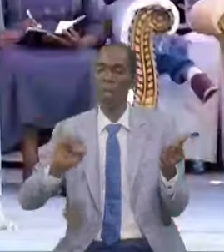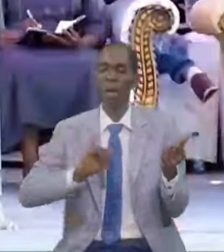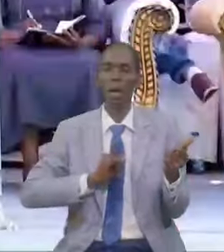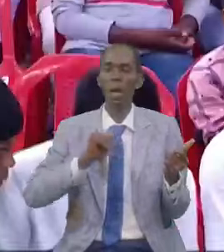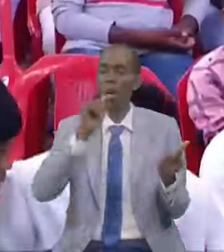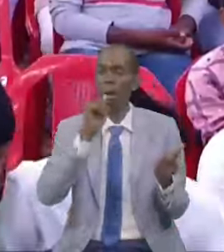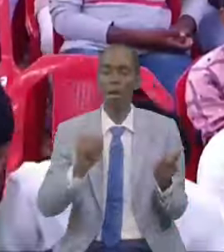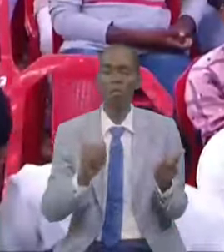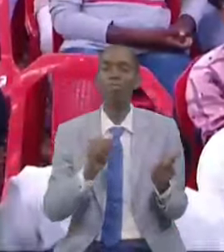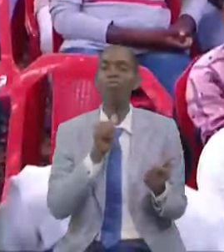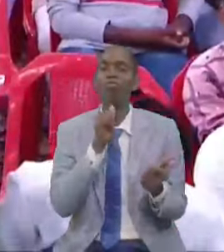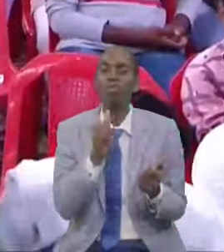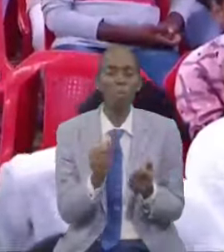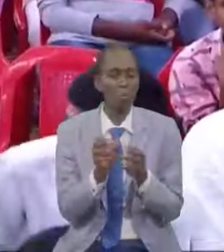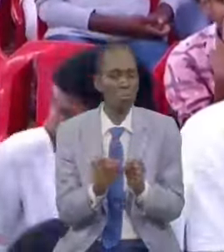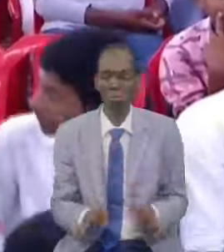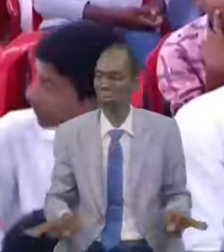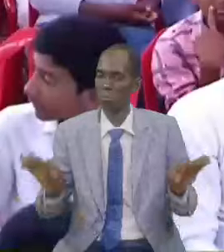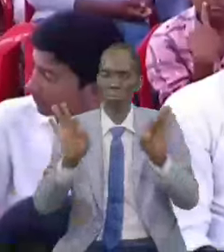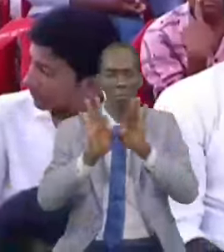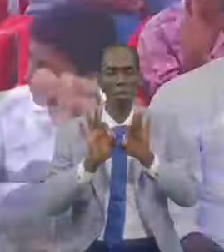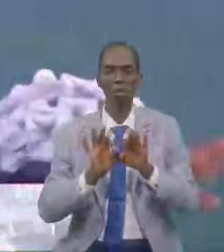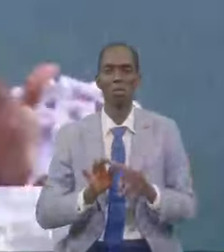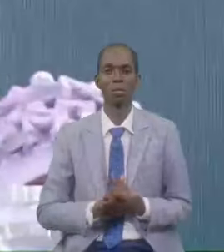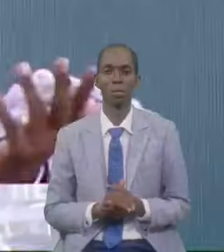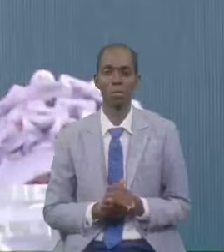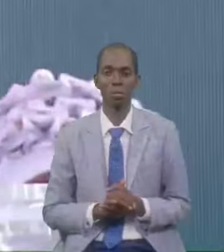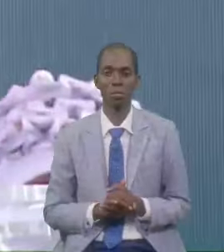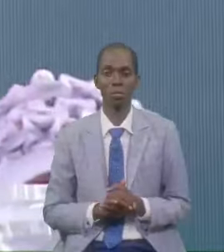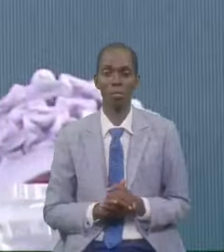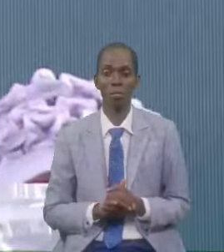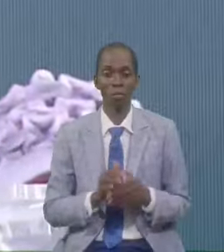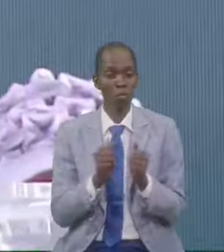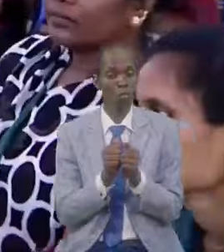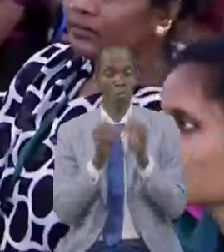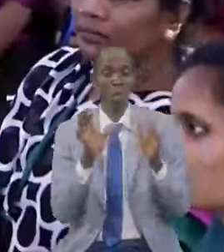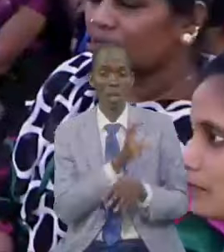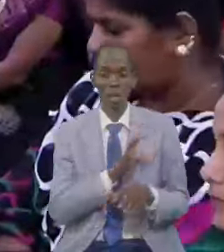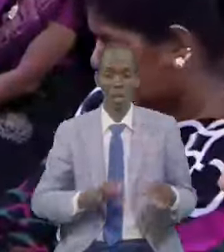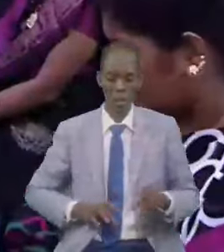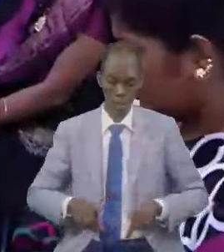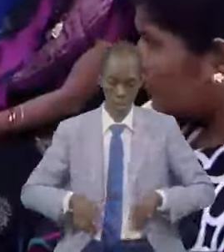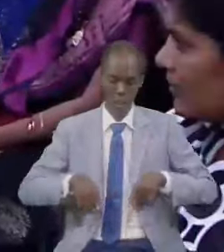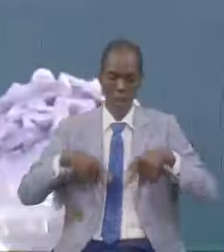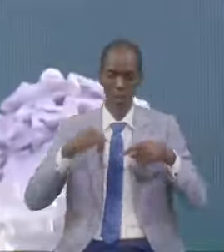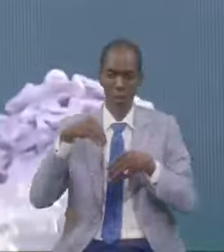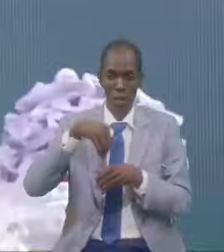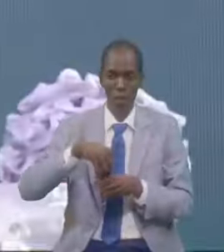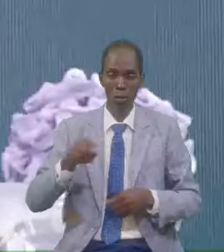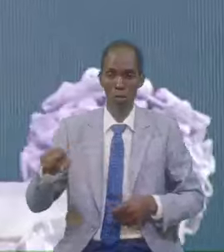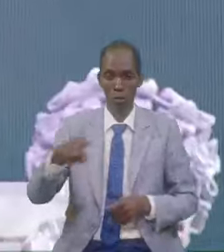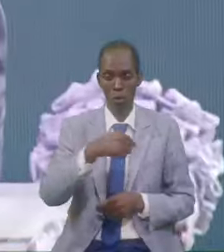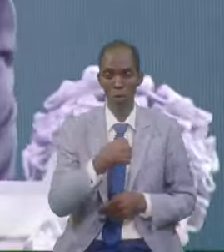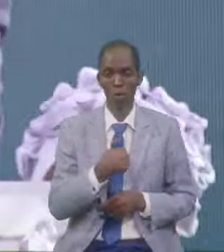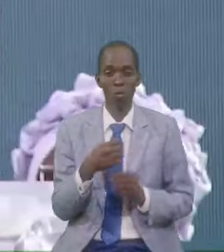non-essential. క్రీస్తు లేకుండా నేను అవసరమైన వాణ్ణి కాను. Without Christ living in us, క్రీస్తు మనలో జీవించకపోతే, and without